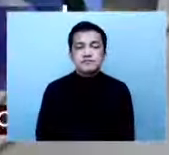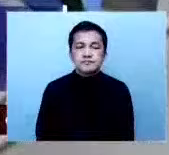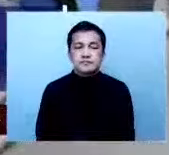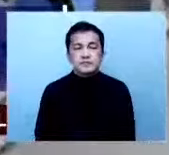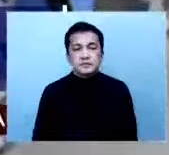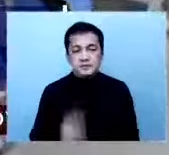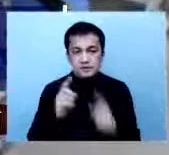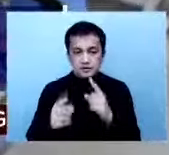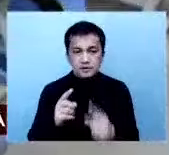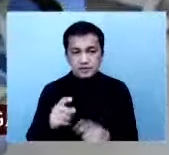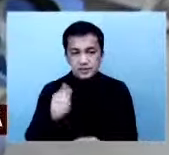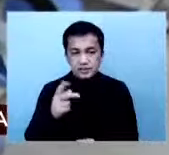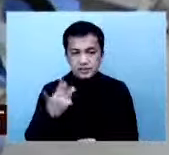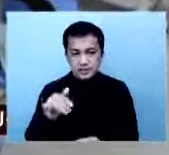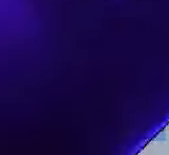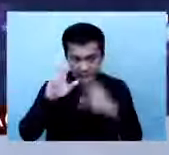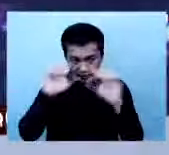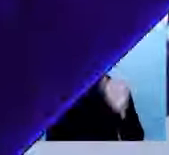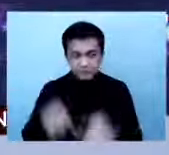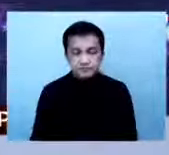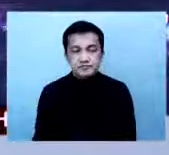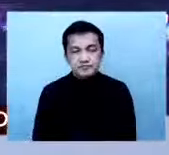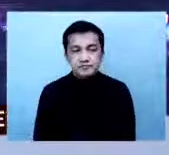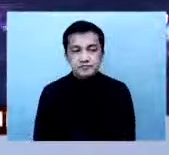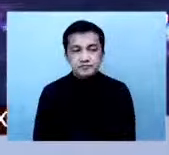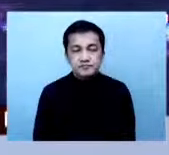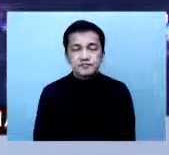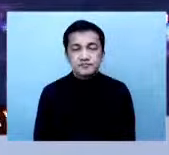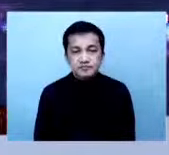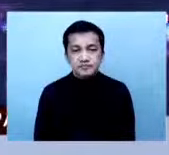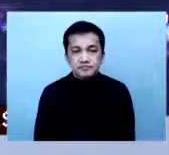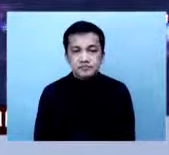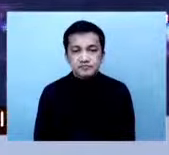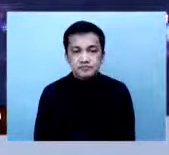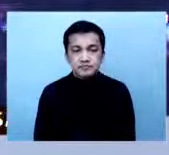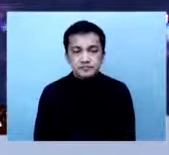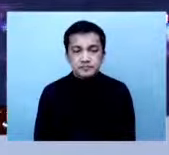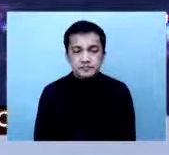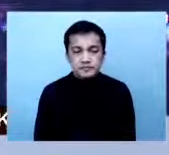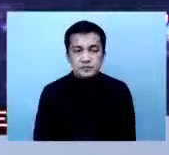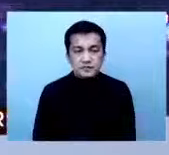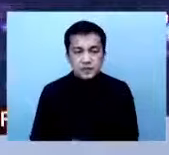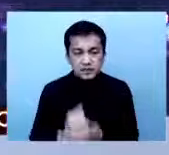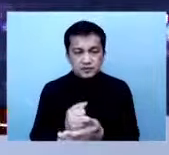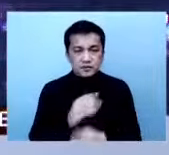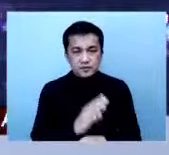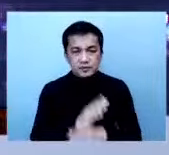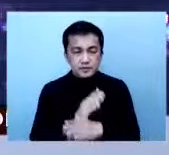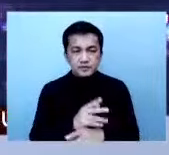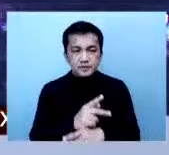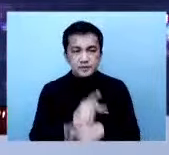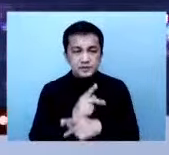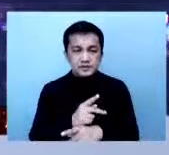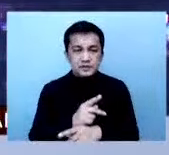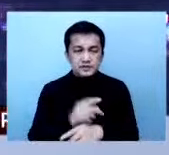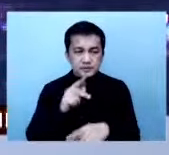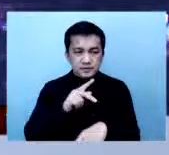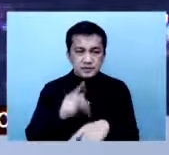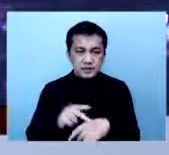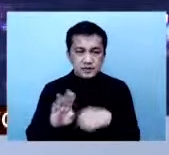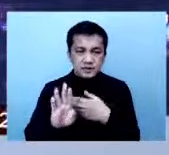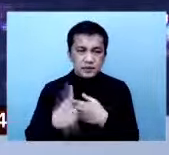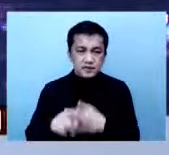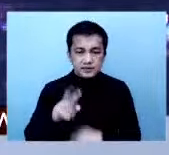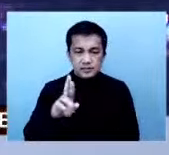ahya sa pangulo makakatulong daw sa pagtatanggol ng bansa ang pagbabalik ng mandatory rotc